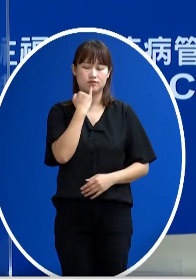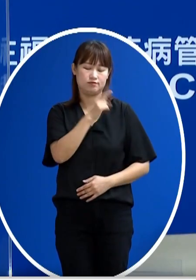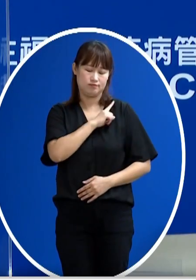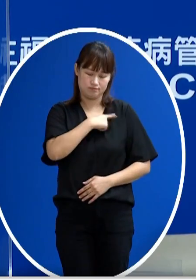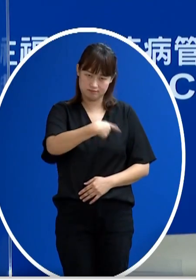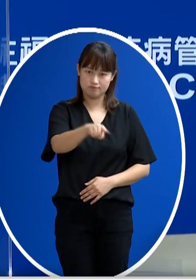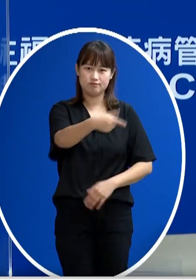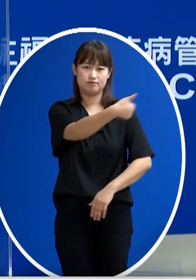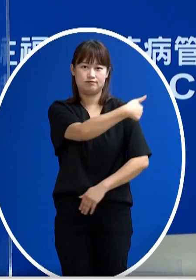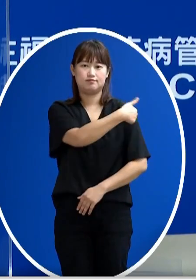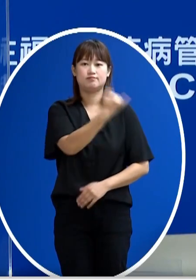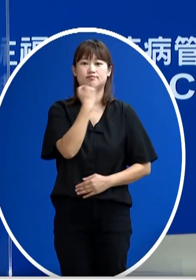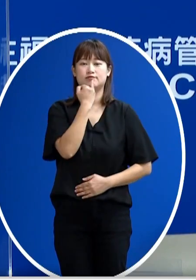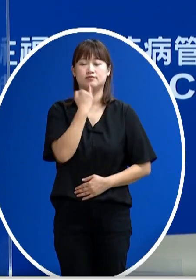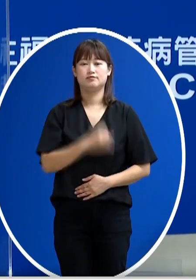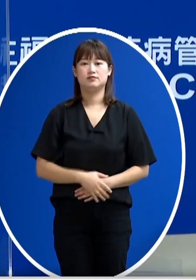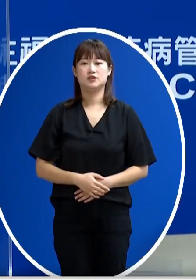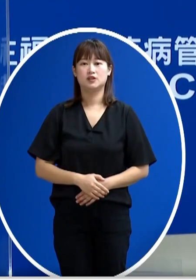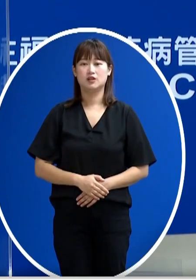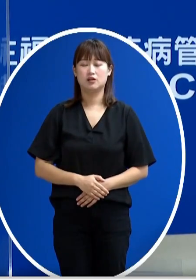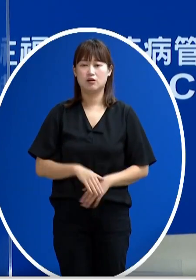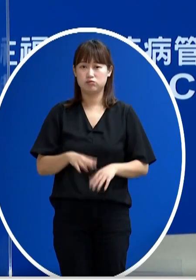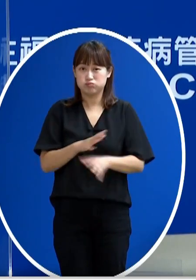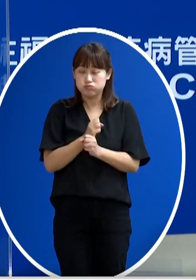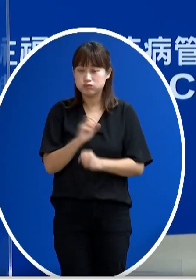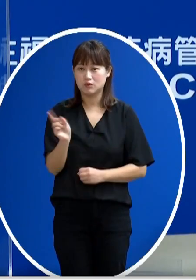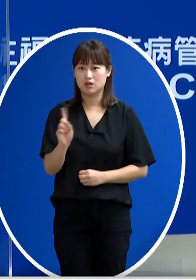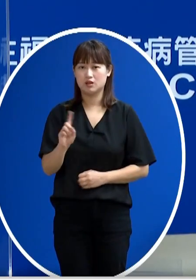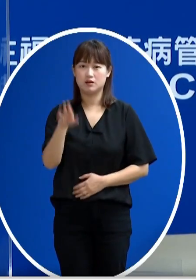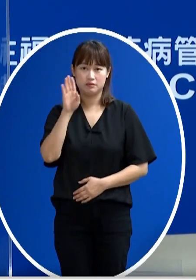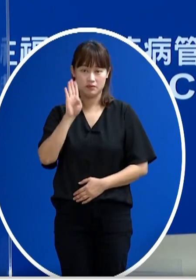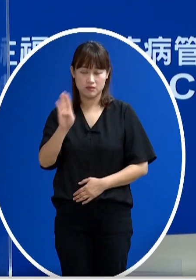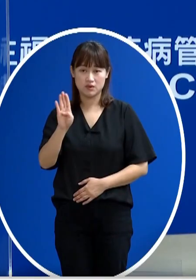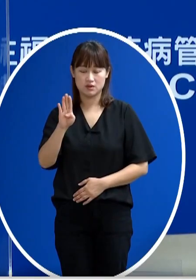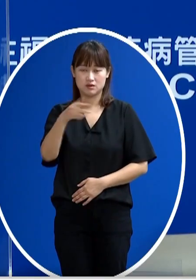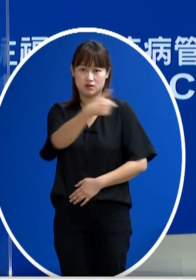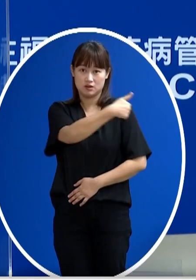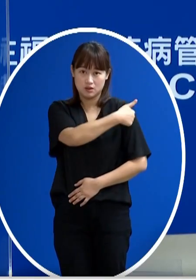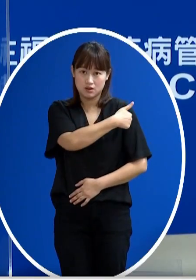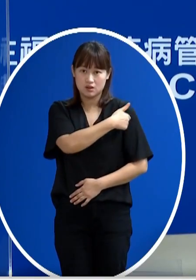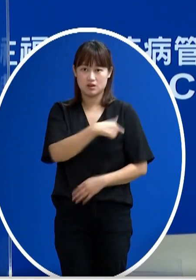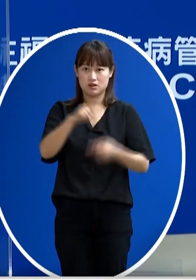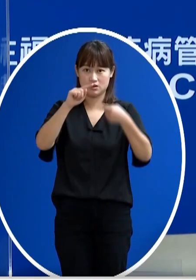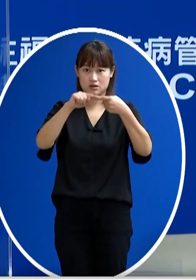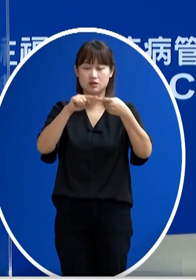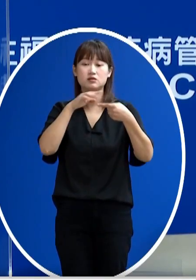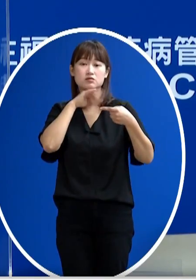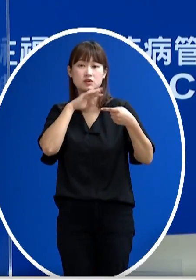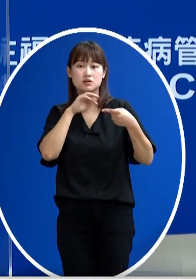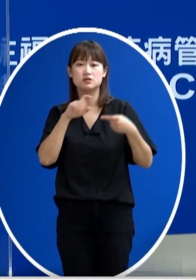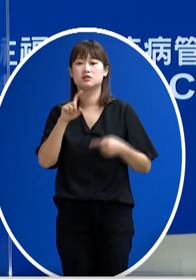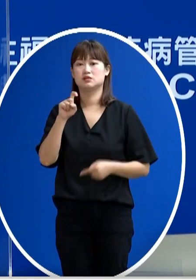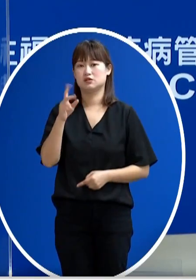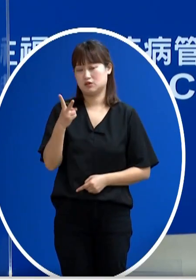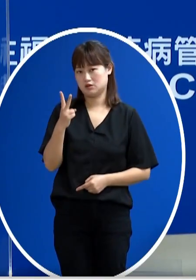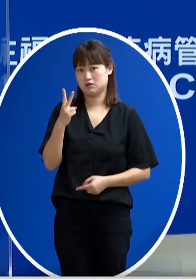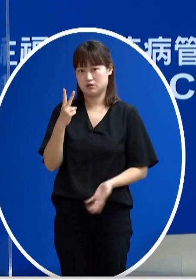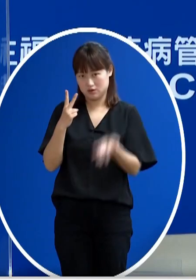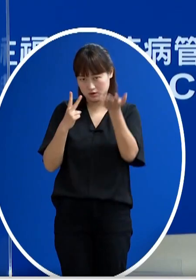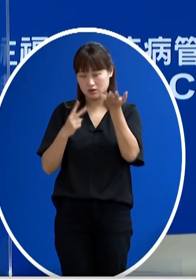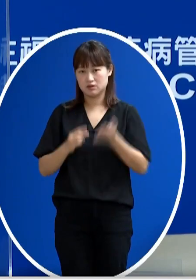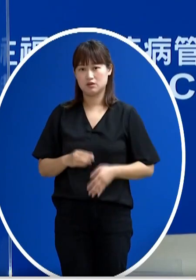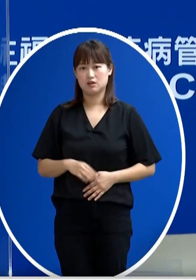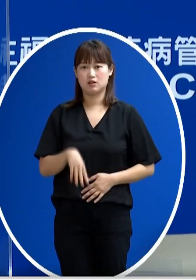种。不过这边要特别注意的是，BND 的部分，就是第一剂可接种年龄必须要满十二岁以